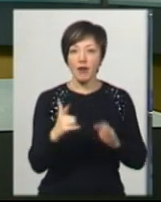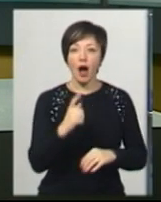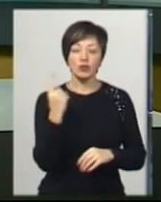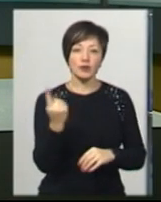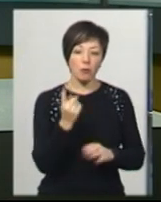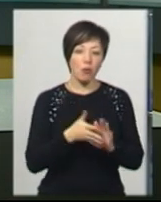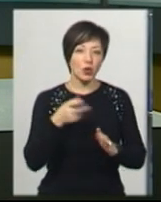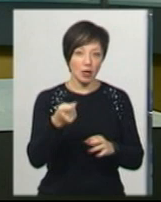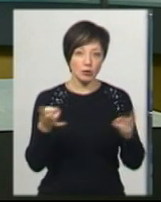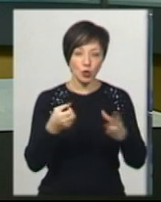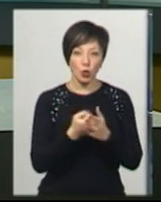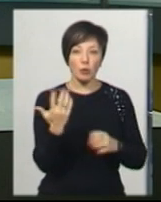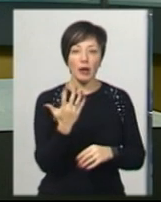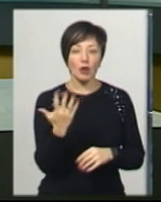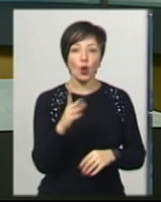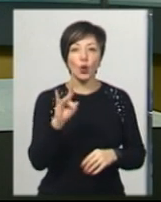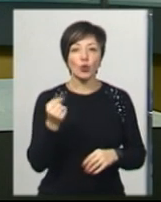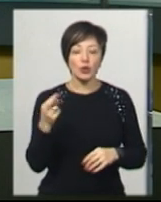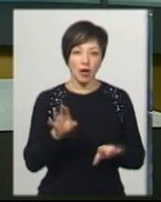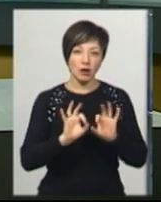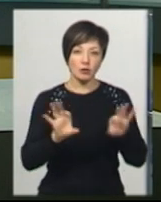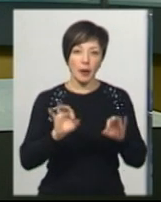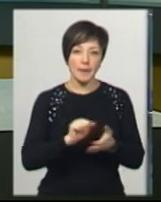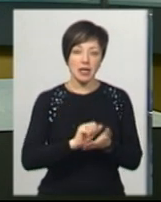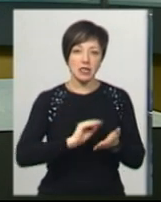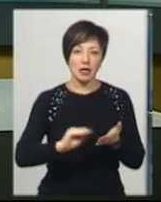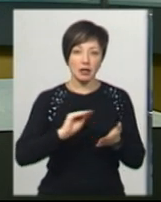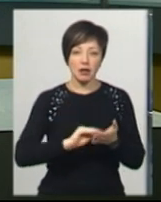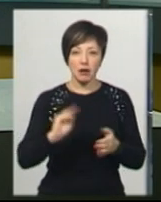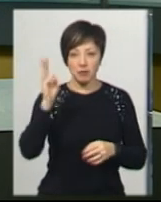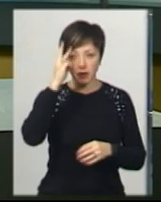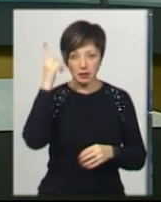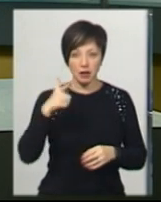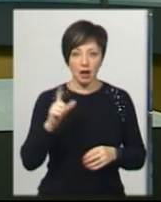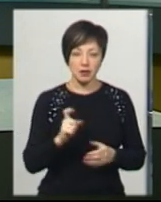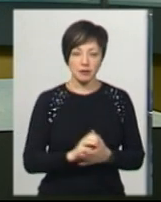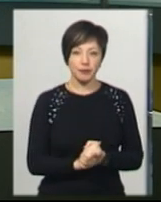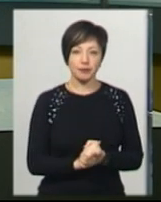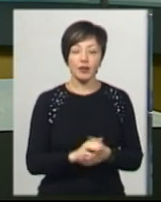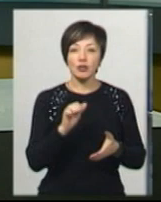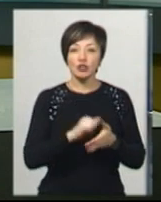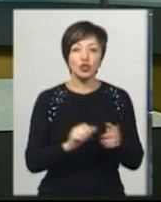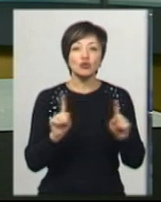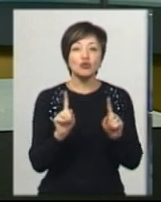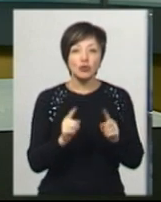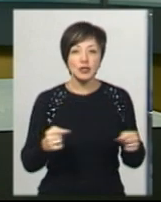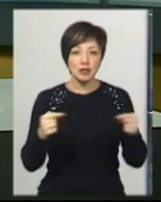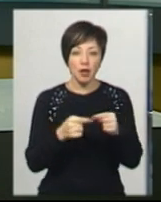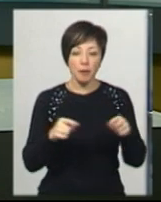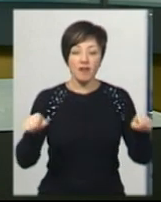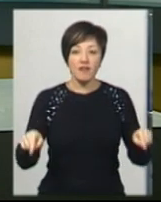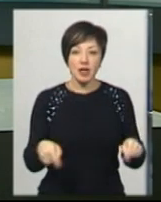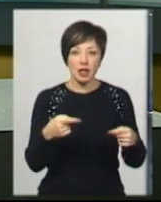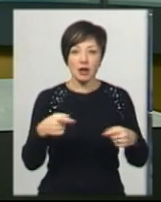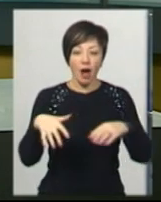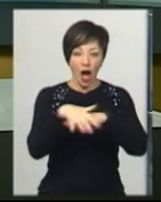Подати показники потрібно до 5 грудня. Про це розповіла прес-секретарка ПАТ «Хмельницькгаз» Леся Андрейко. Через що саме виник ажіотаж,